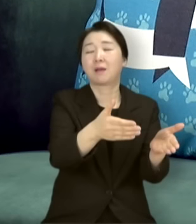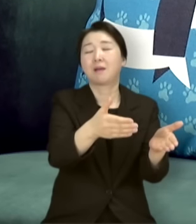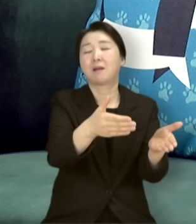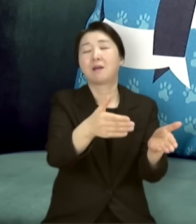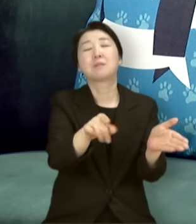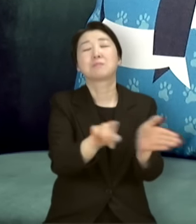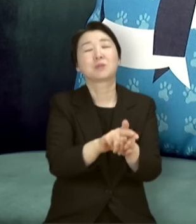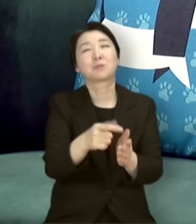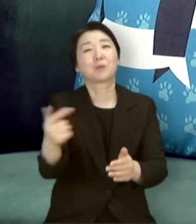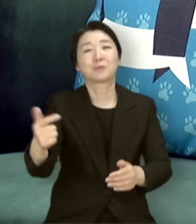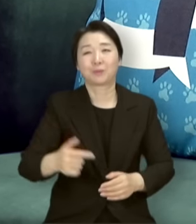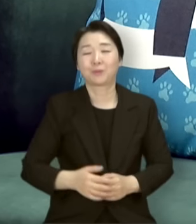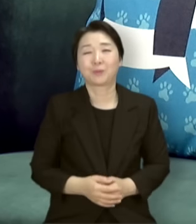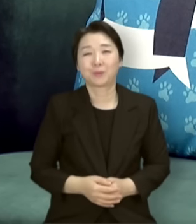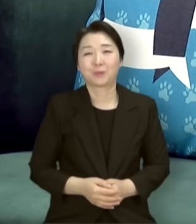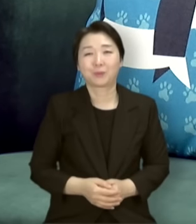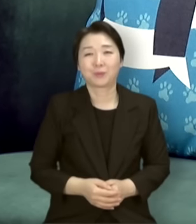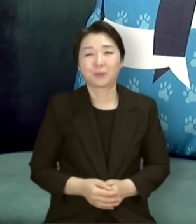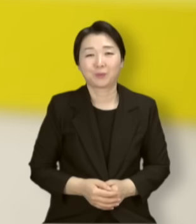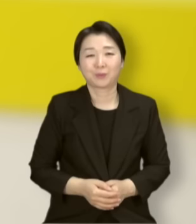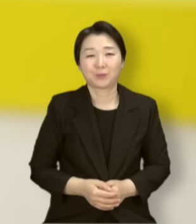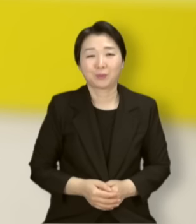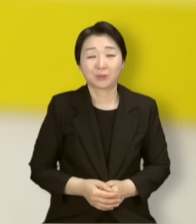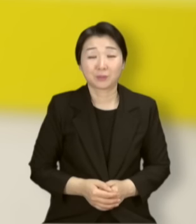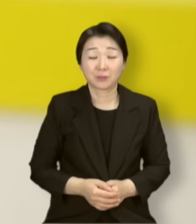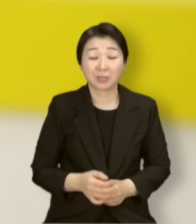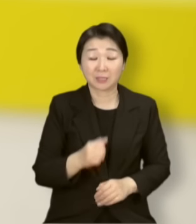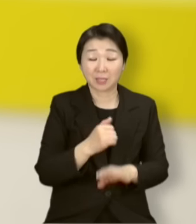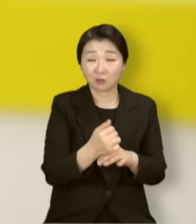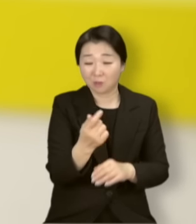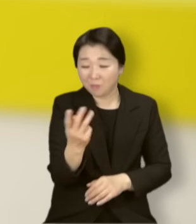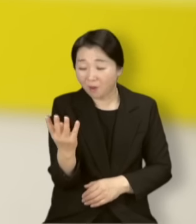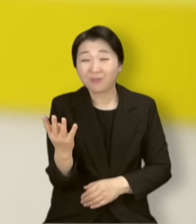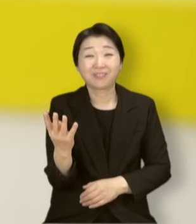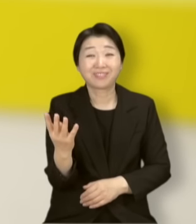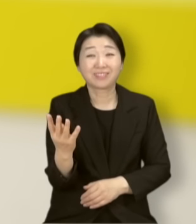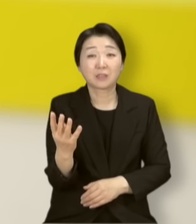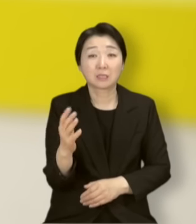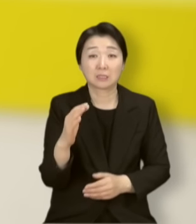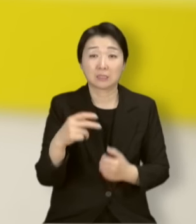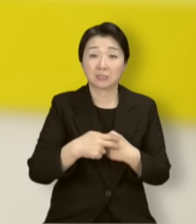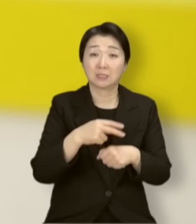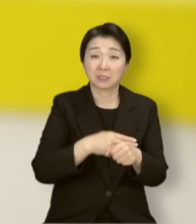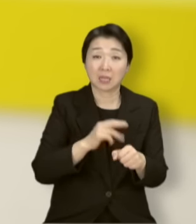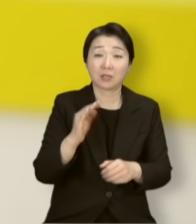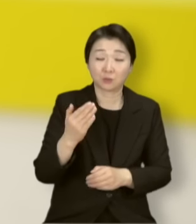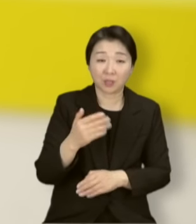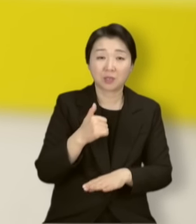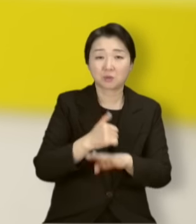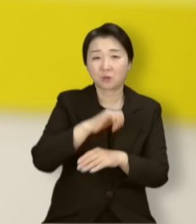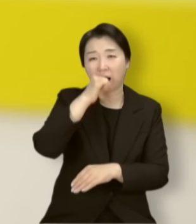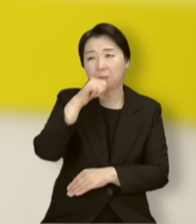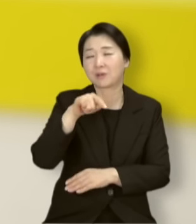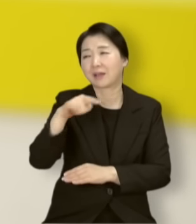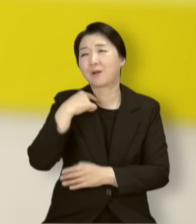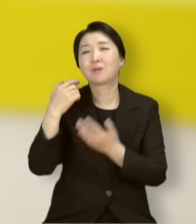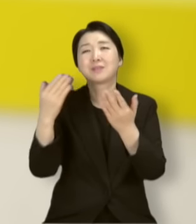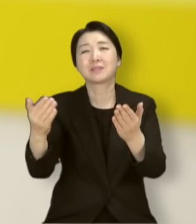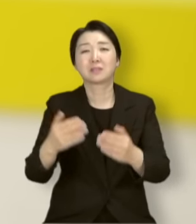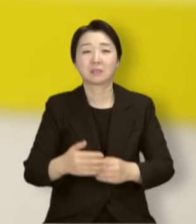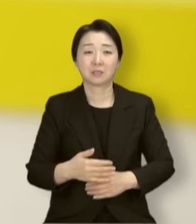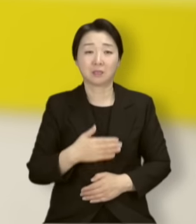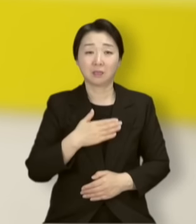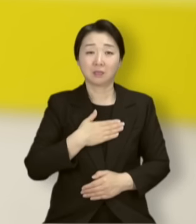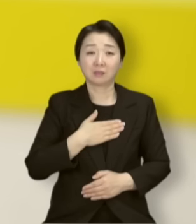야. 나중에 들었는데 그 중에 몇 아이는 의사가 됐는데 아프리카에 가서 헌신하고. 아이고.